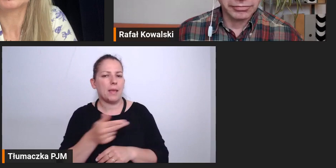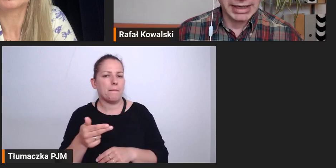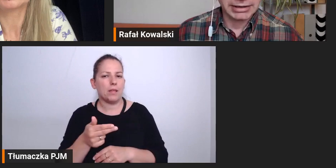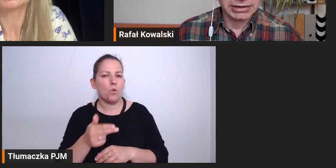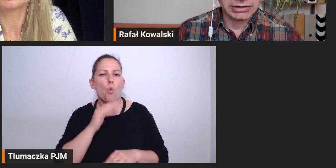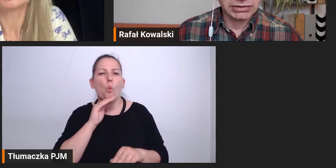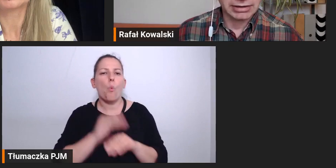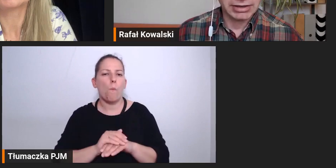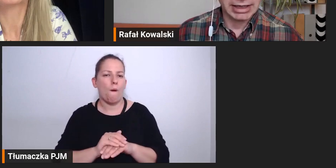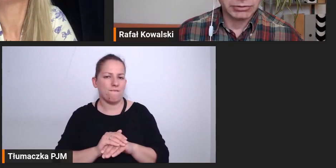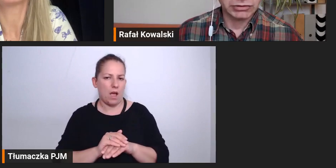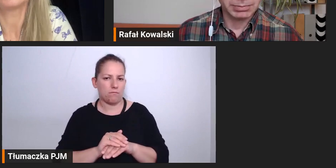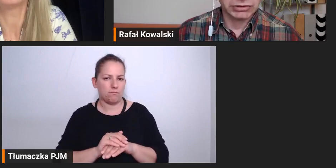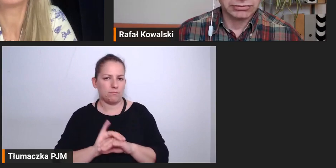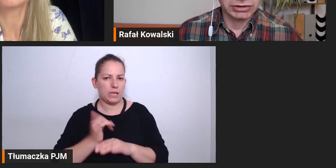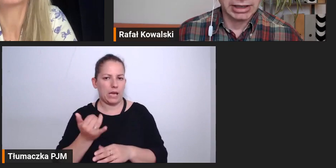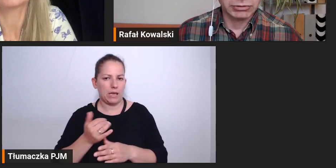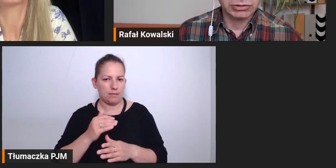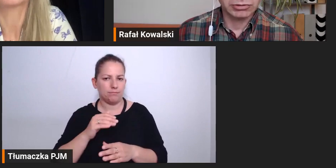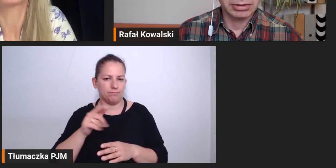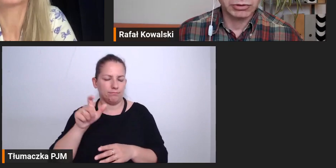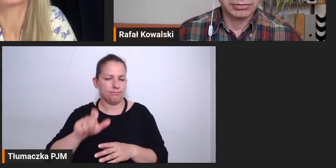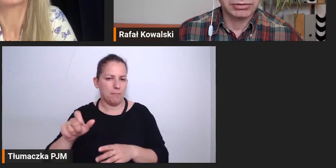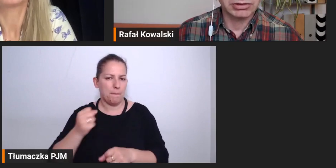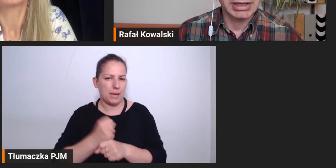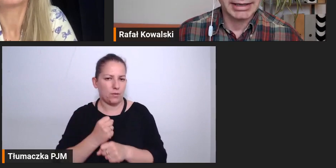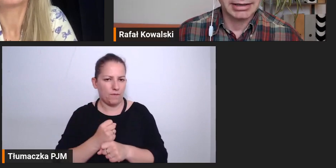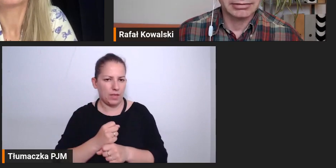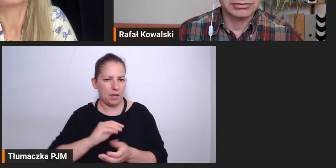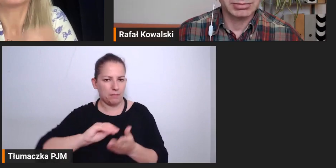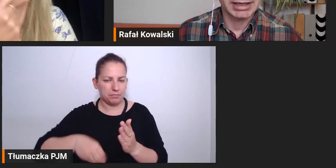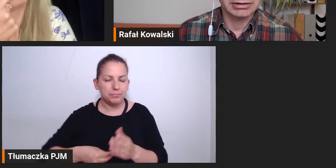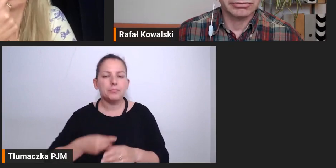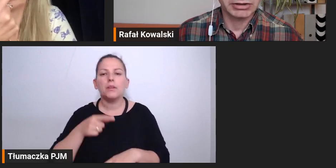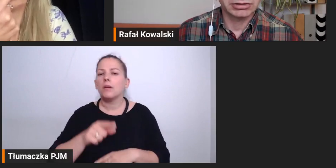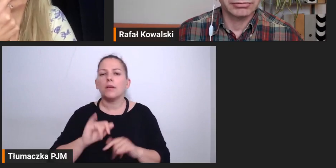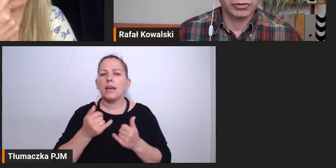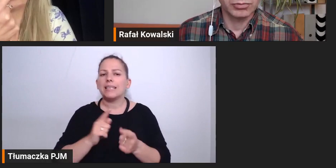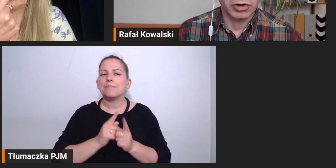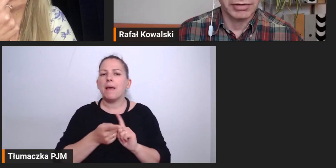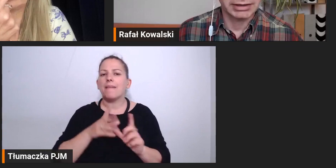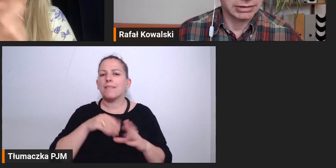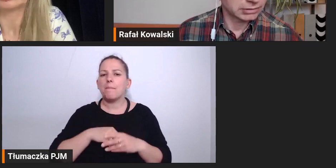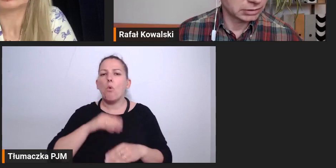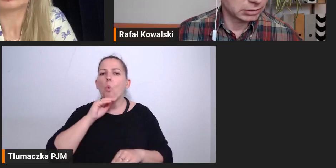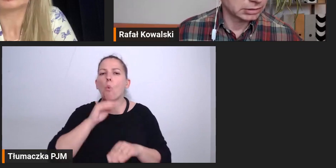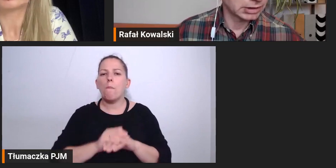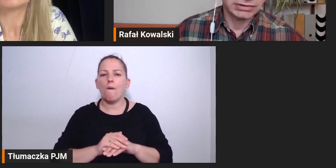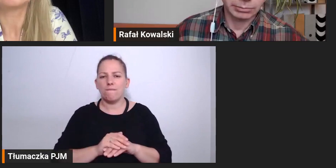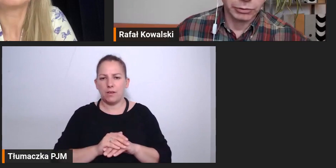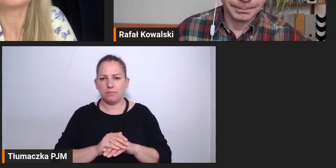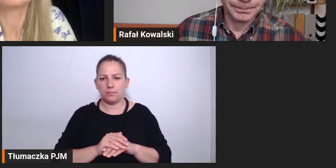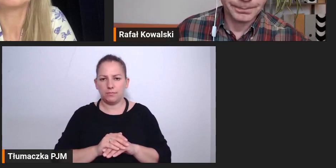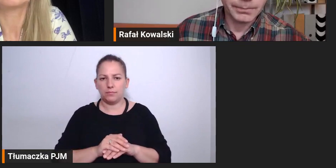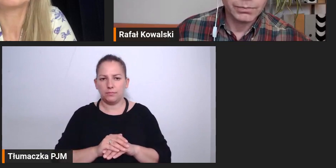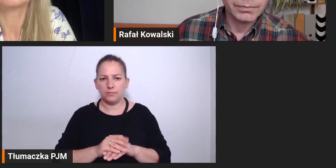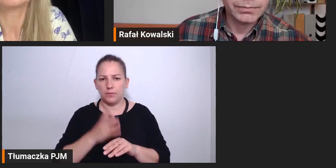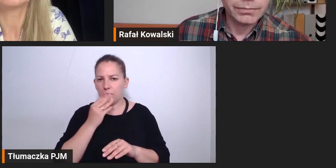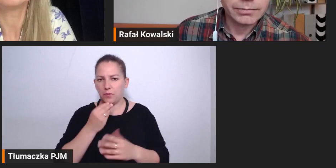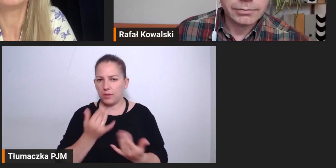umów, jakie zawieramy z pracownikami. Czy mogłabyś powiedzieć, jakie zmiany właśnie w umowach następują?